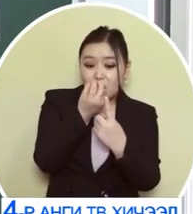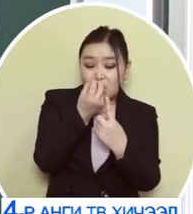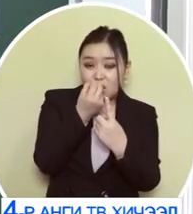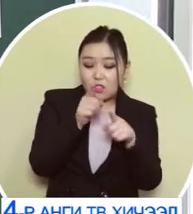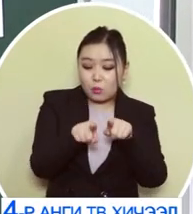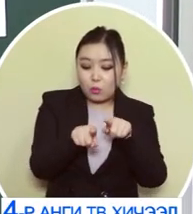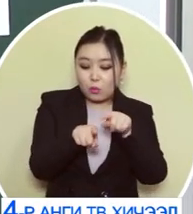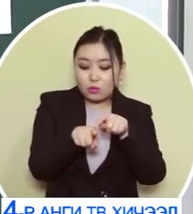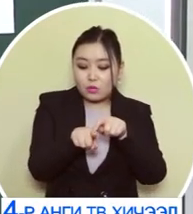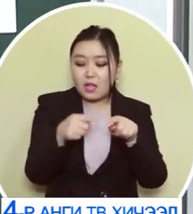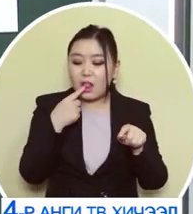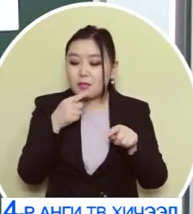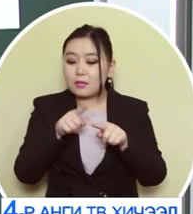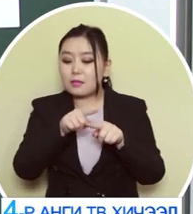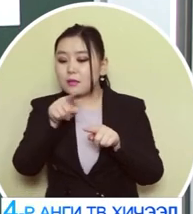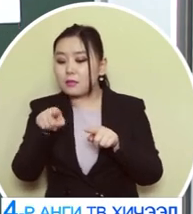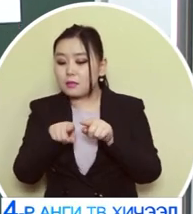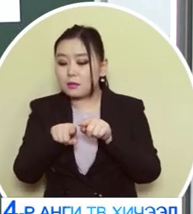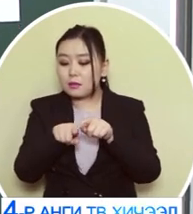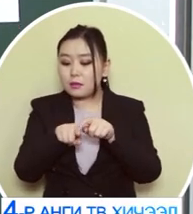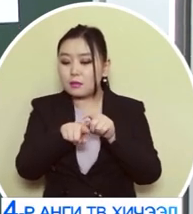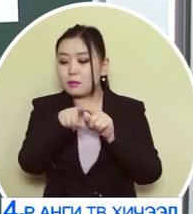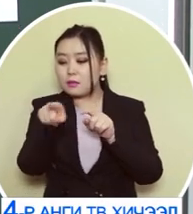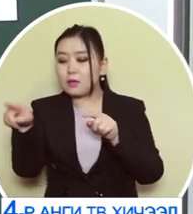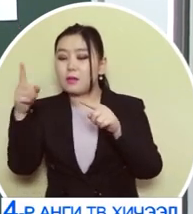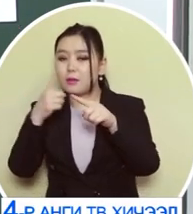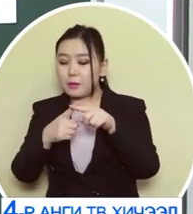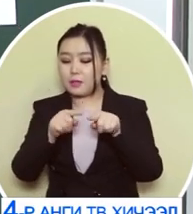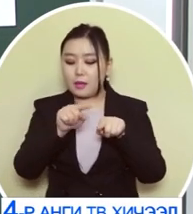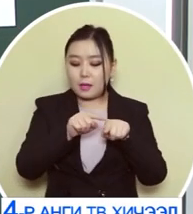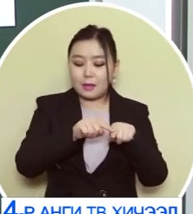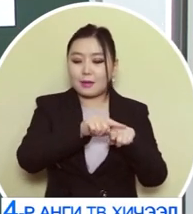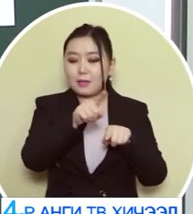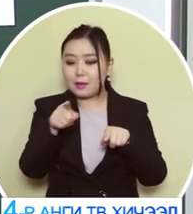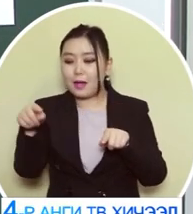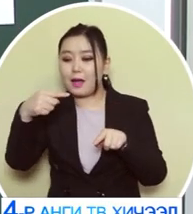Ал диод шамның ұзын сирағын қосу полюсіне қысқа